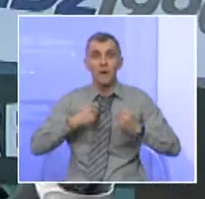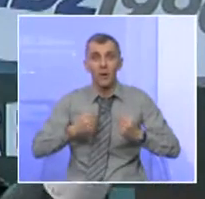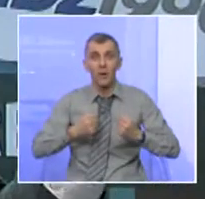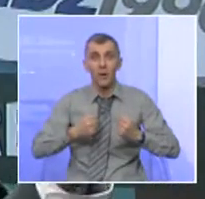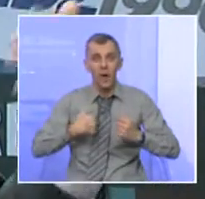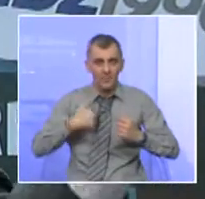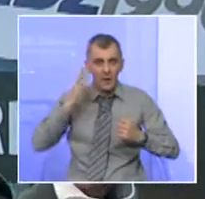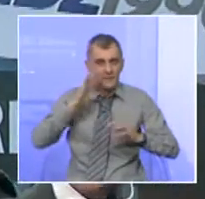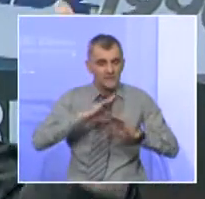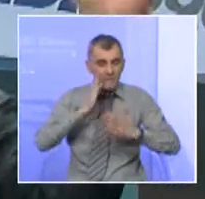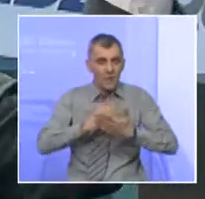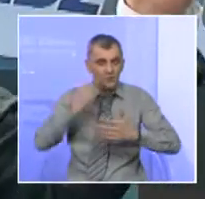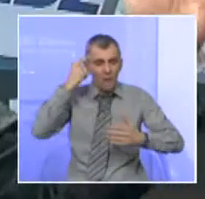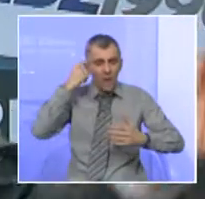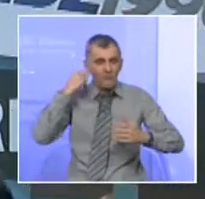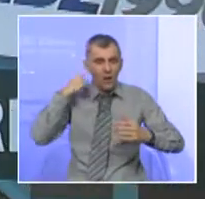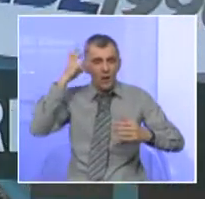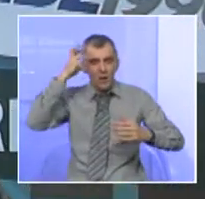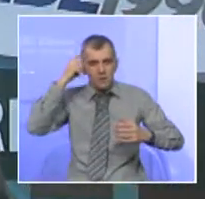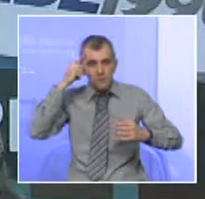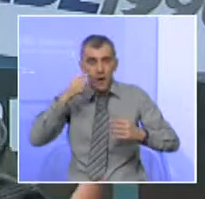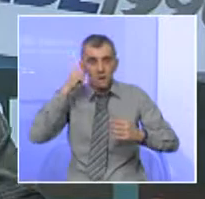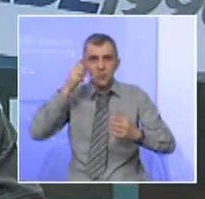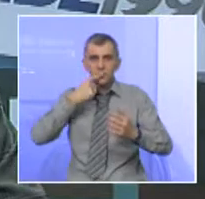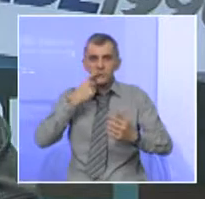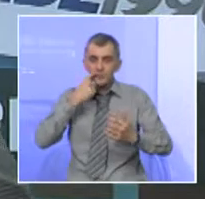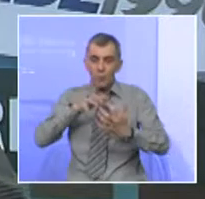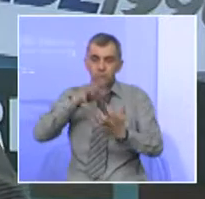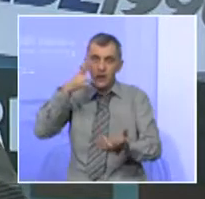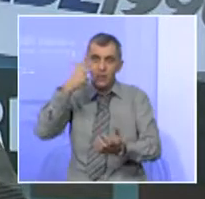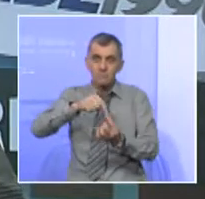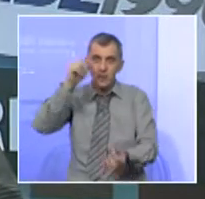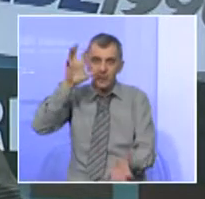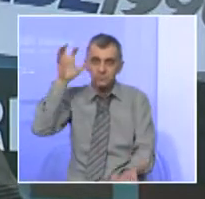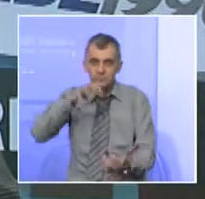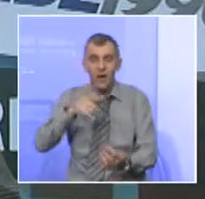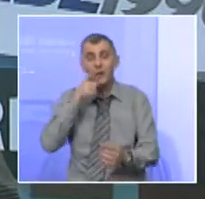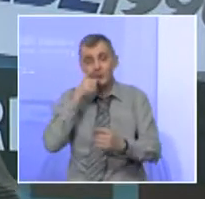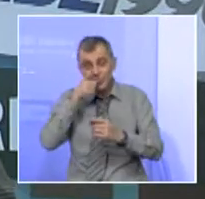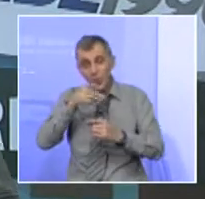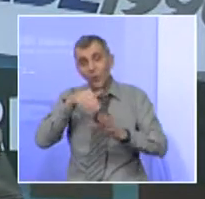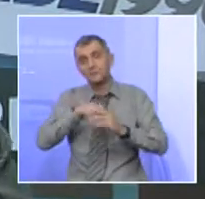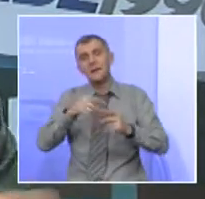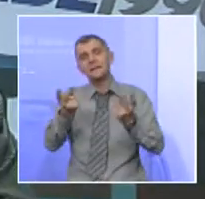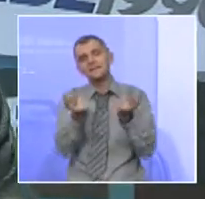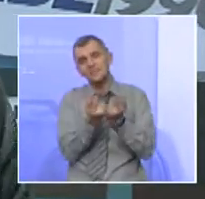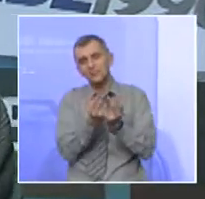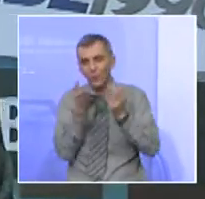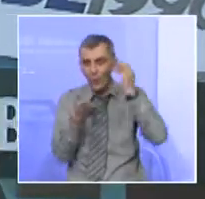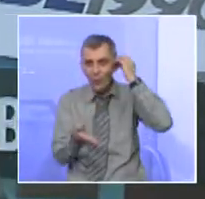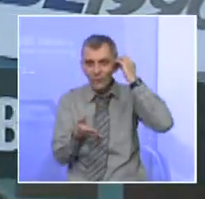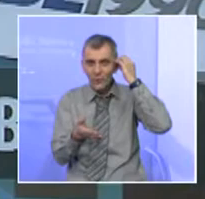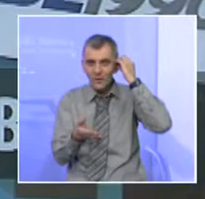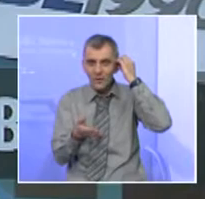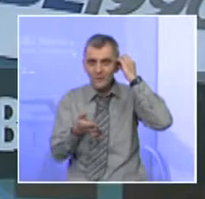svi u svojoj glavi zamišljali zube od 3 metra. E, to je ovo što... To je isti efekat koji